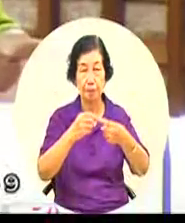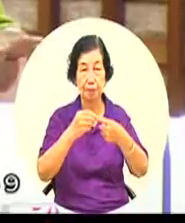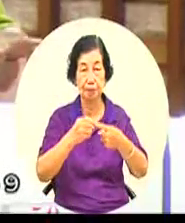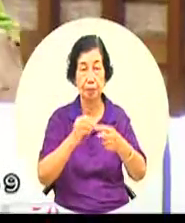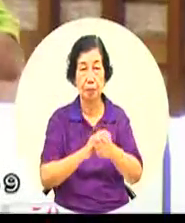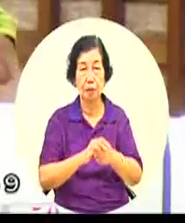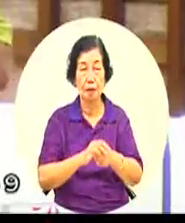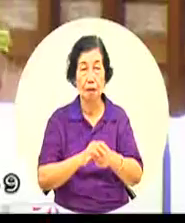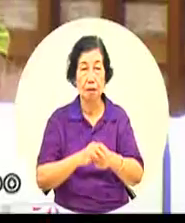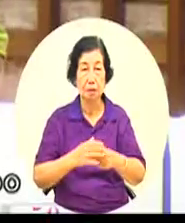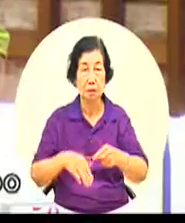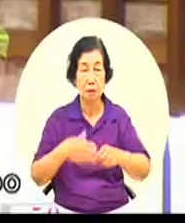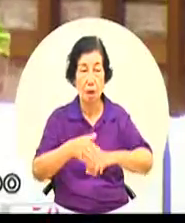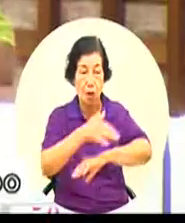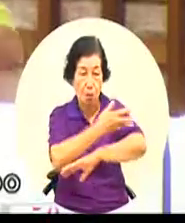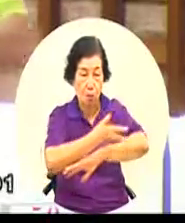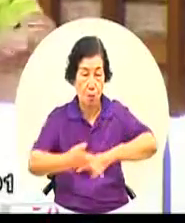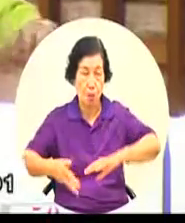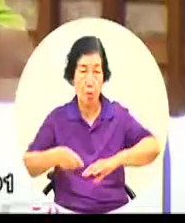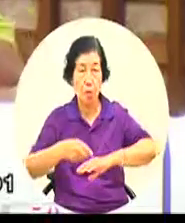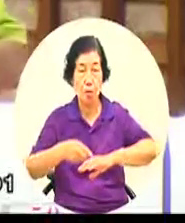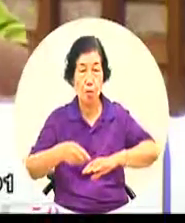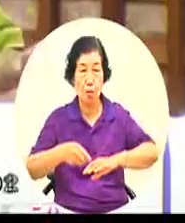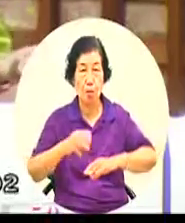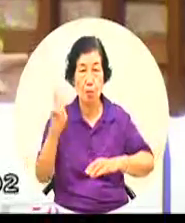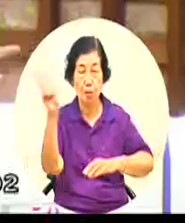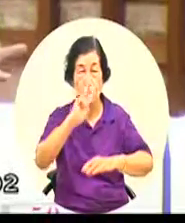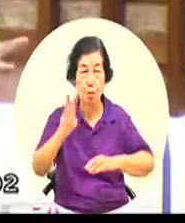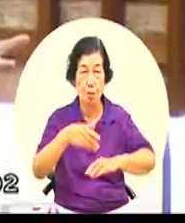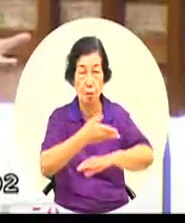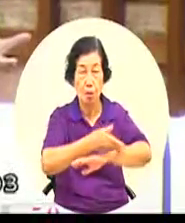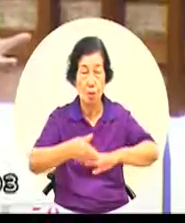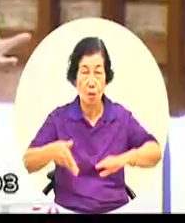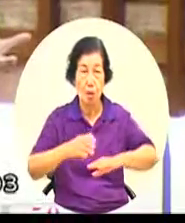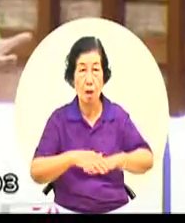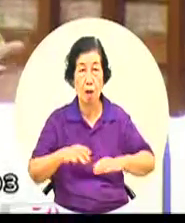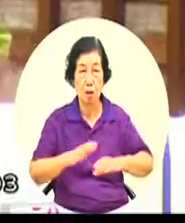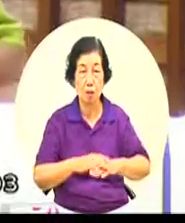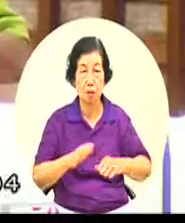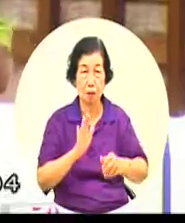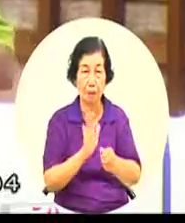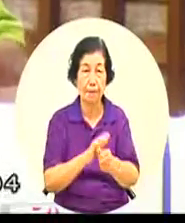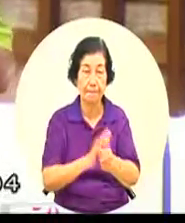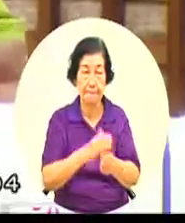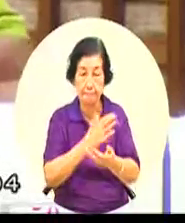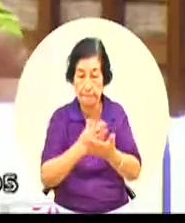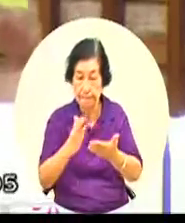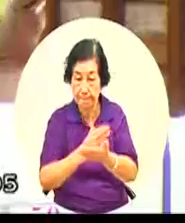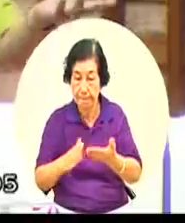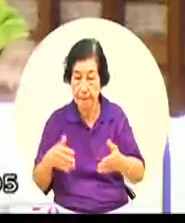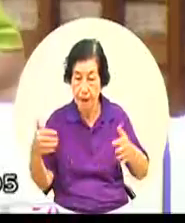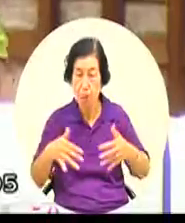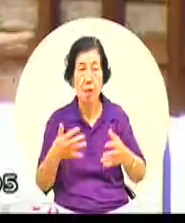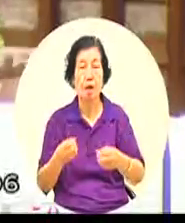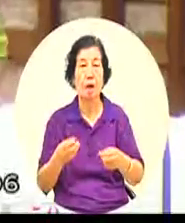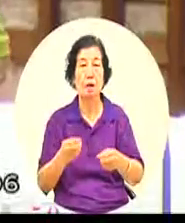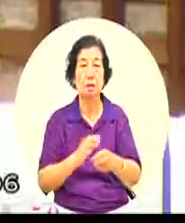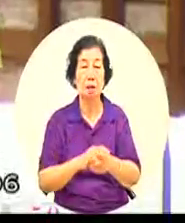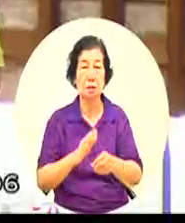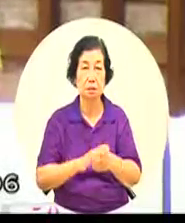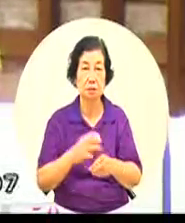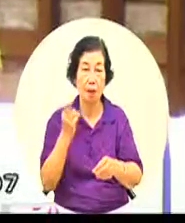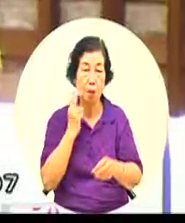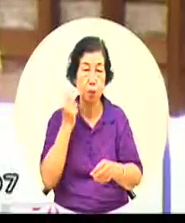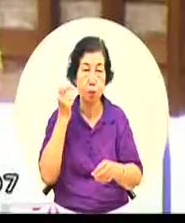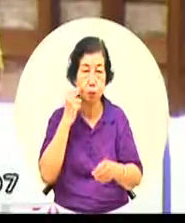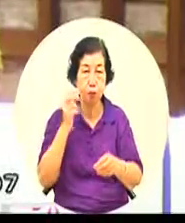高塌掉，迄清清的无问题，但是伊迄地板拢会可能破去，吼、哦、啊，这个他当然不可能去跟你换这些设